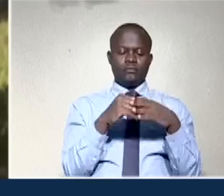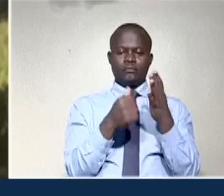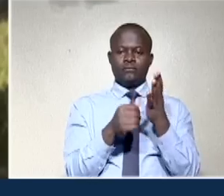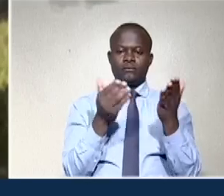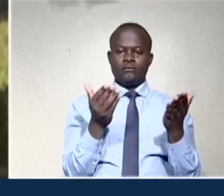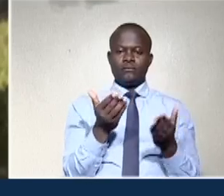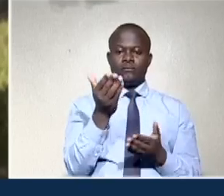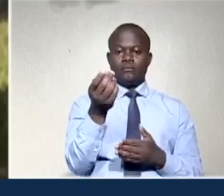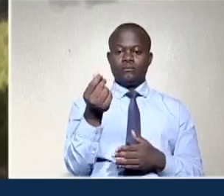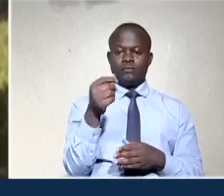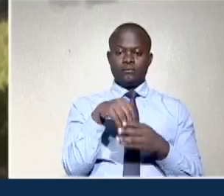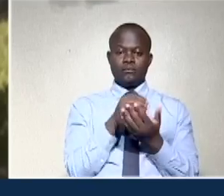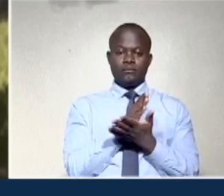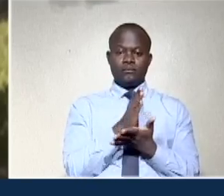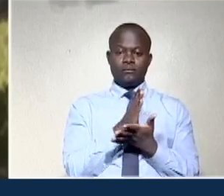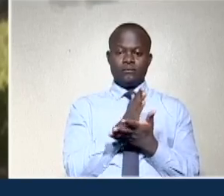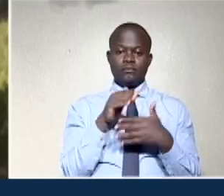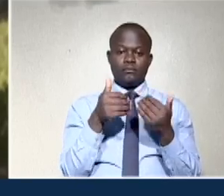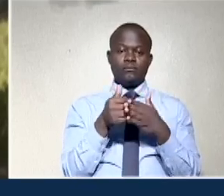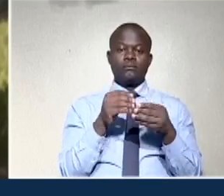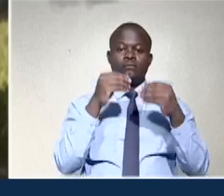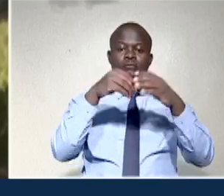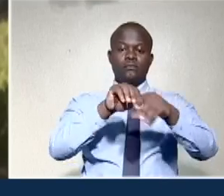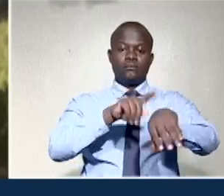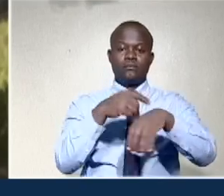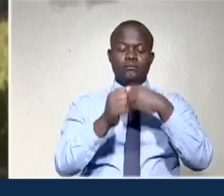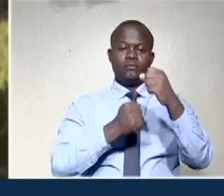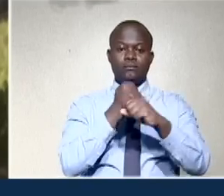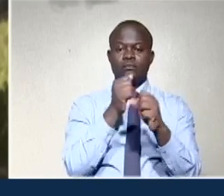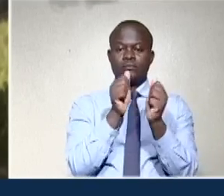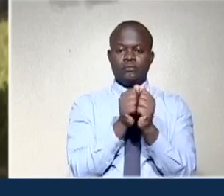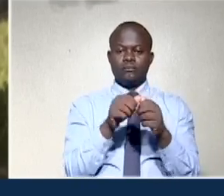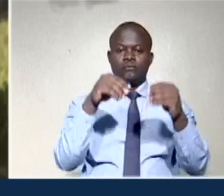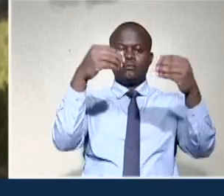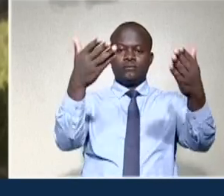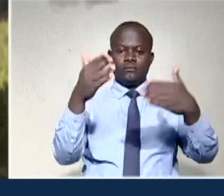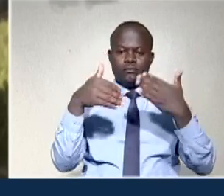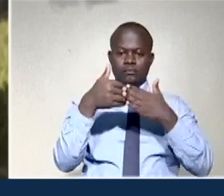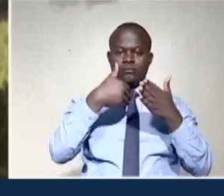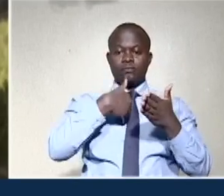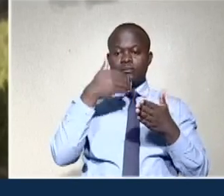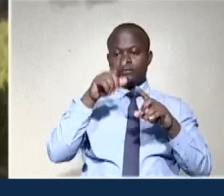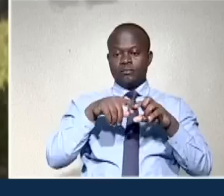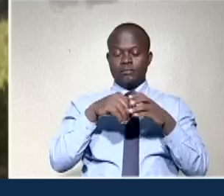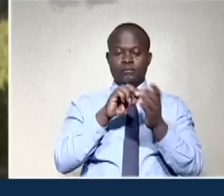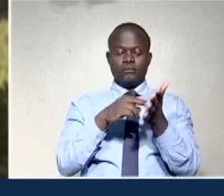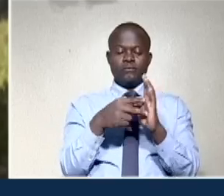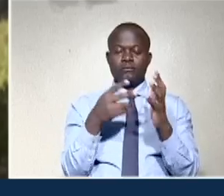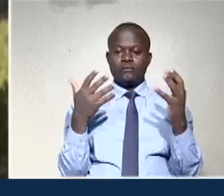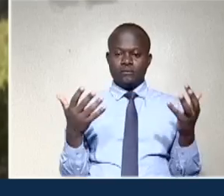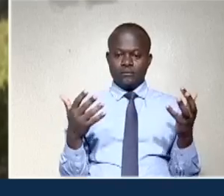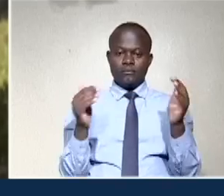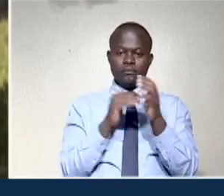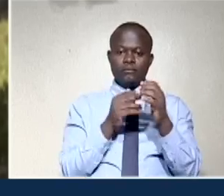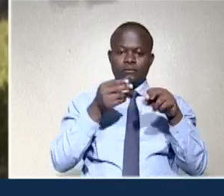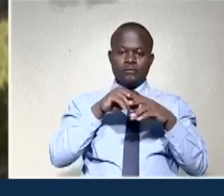Aya ni amafaranga mu by'ukuri atangwa mu gihe cy'imyaka 10 kuyahawe afite bitewe n'umushinga.